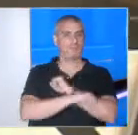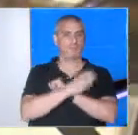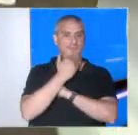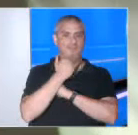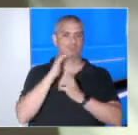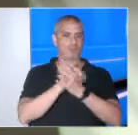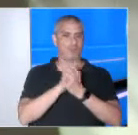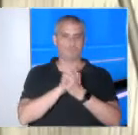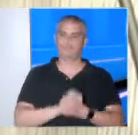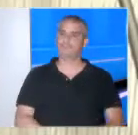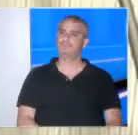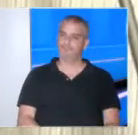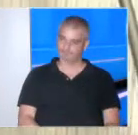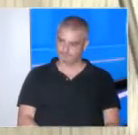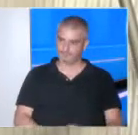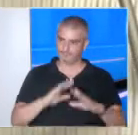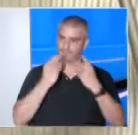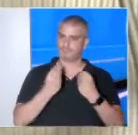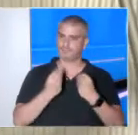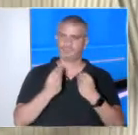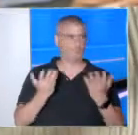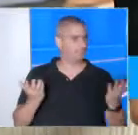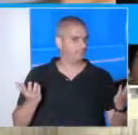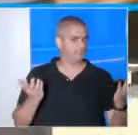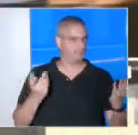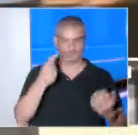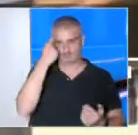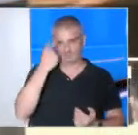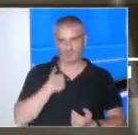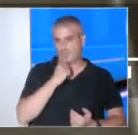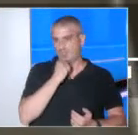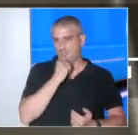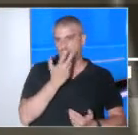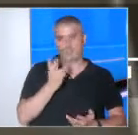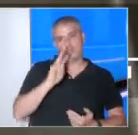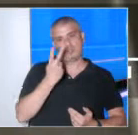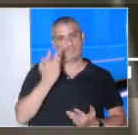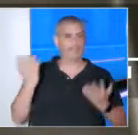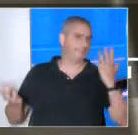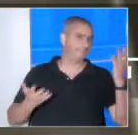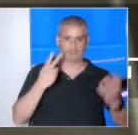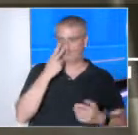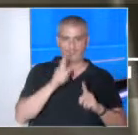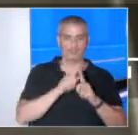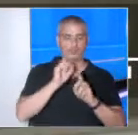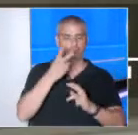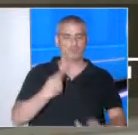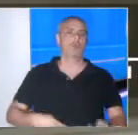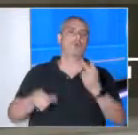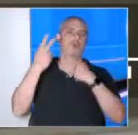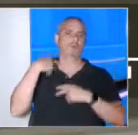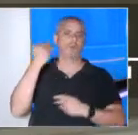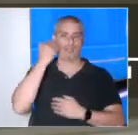אורבך. שלום, ערב טוב. טוב, אתה יודע, אני לא רוצה ללכת עוד פעם למה שזה נראה כמו שידור חוזר